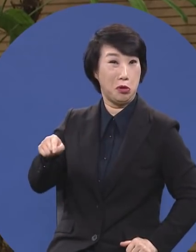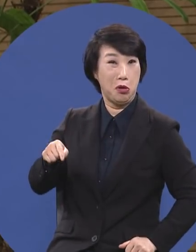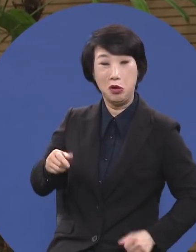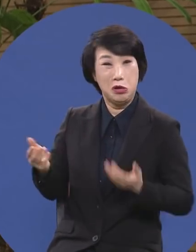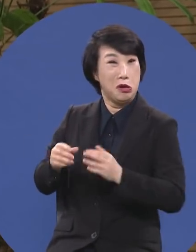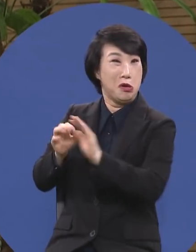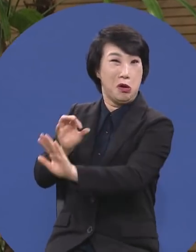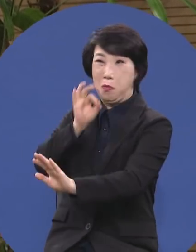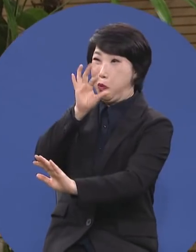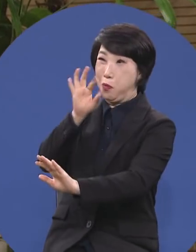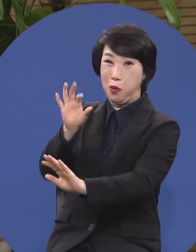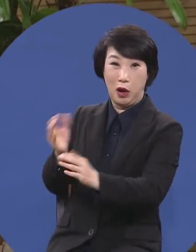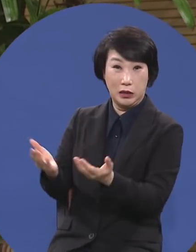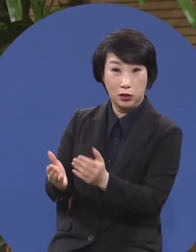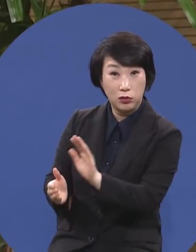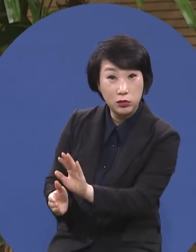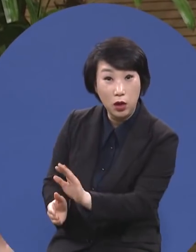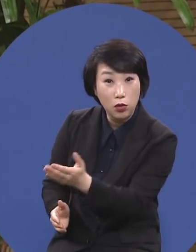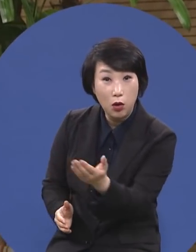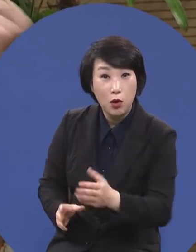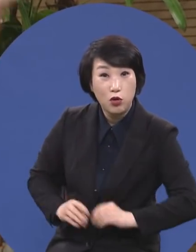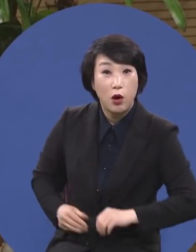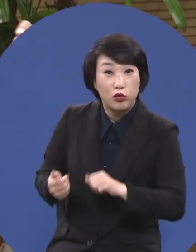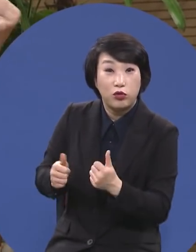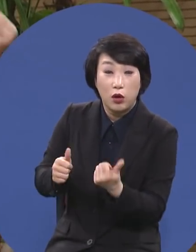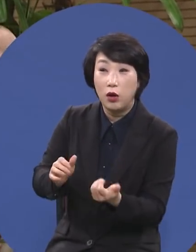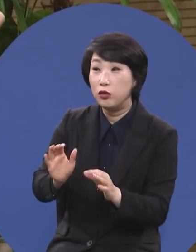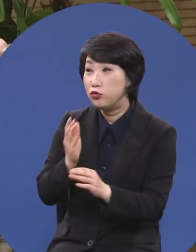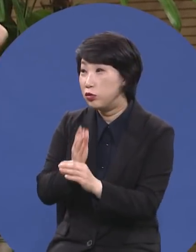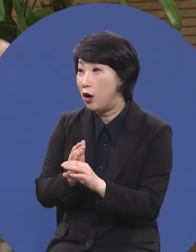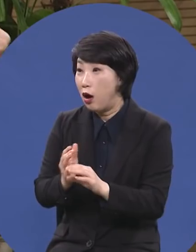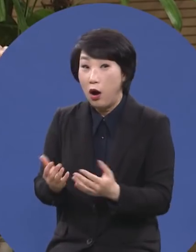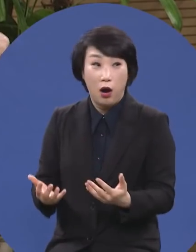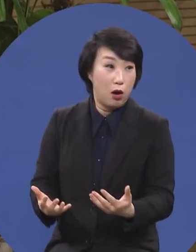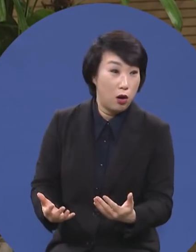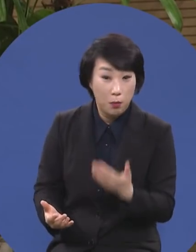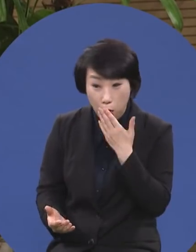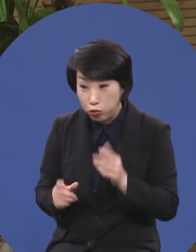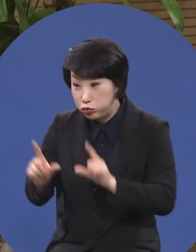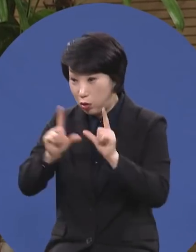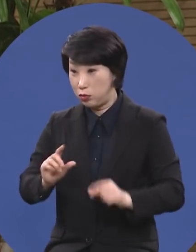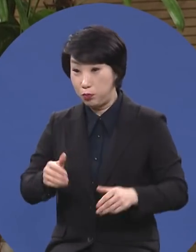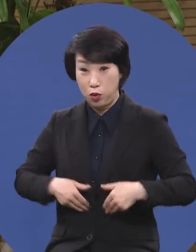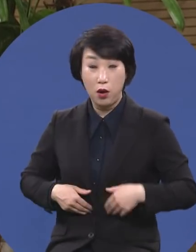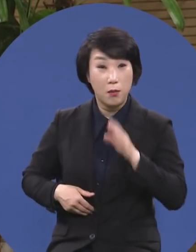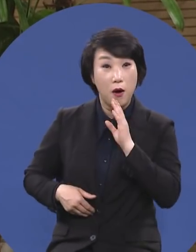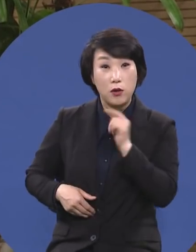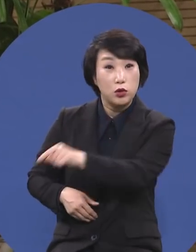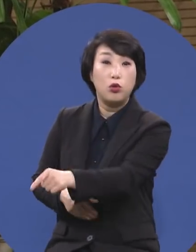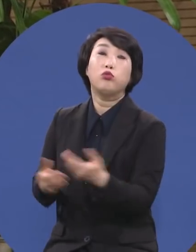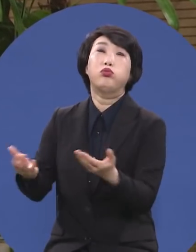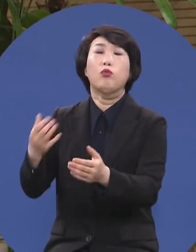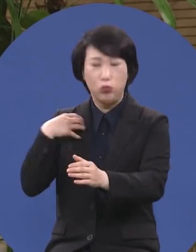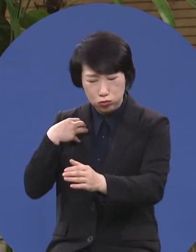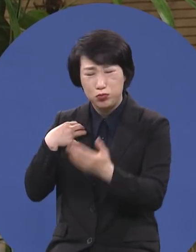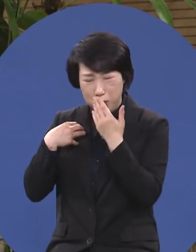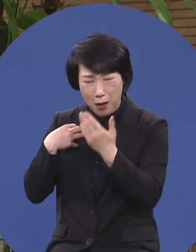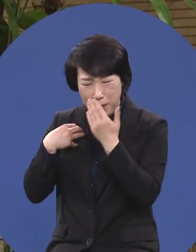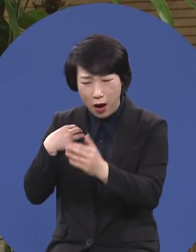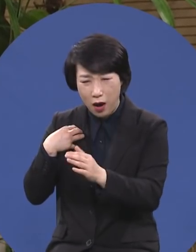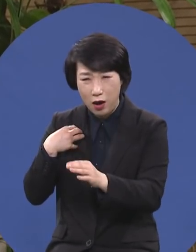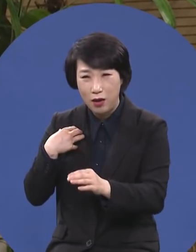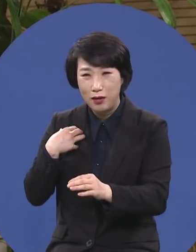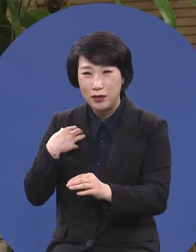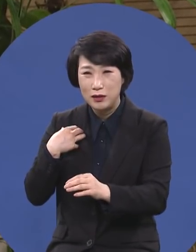없는 얘기, 이건 할 수 없는 얘기. 그런데도 그저 먹고 살아야 되니까 그거라도. 그러다가